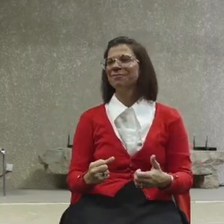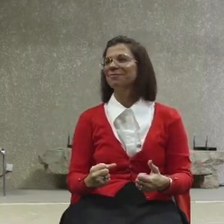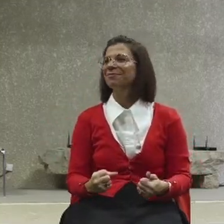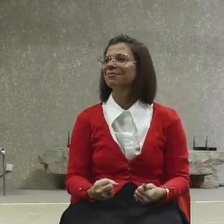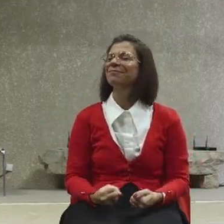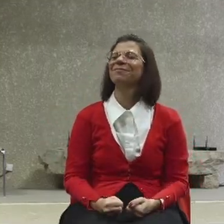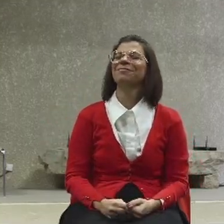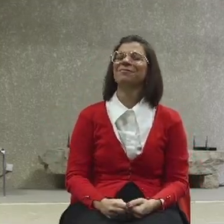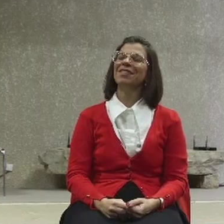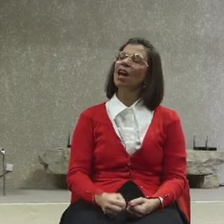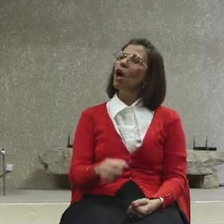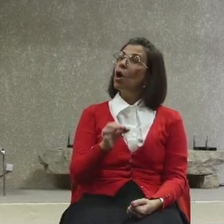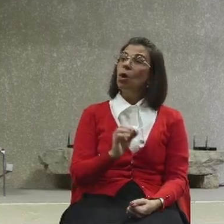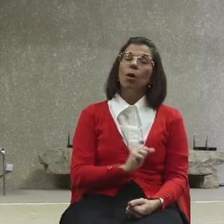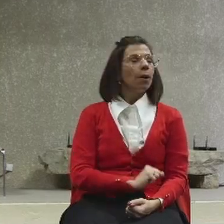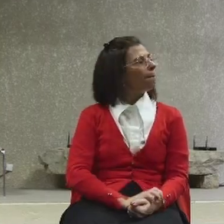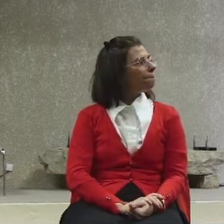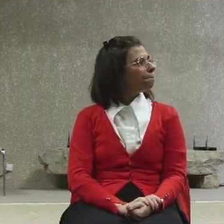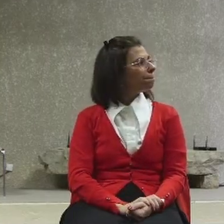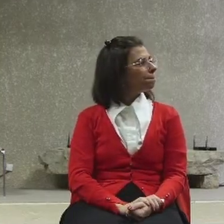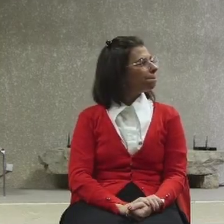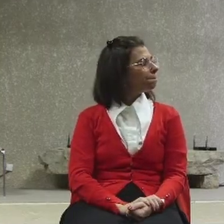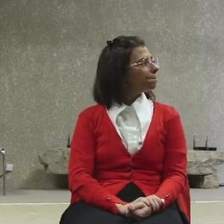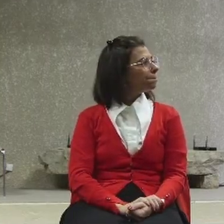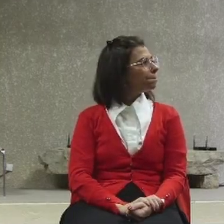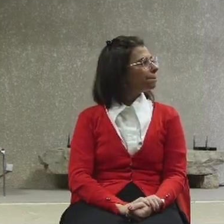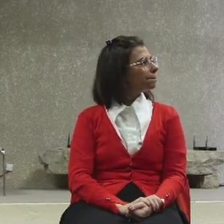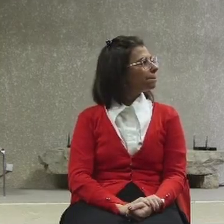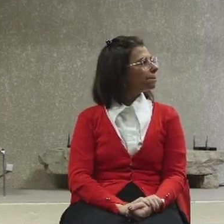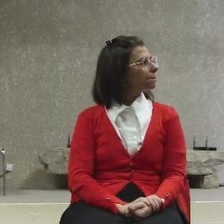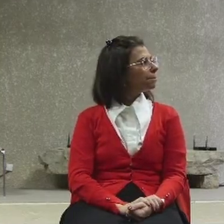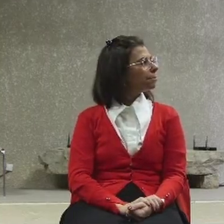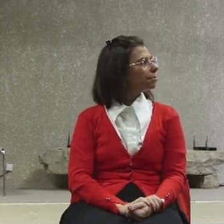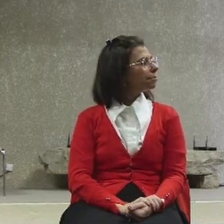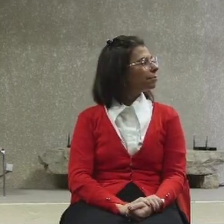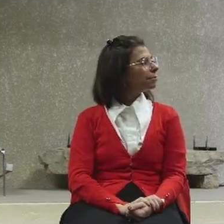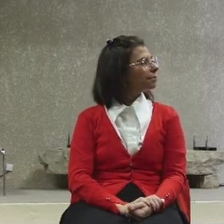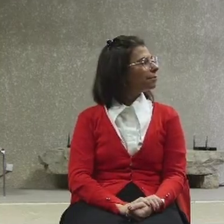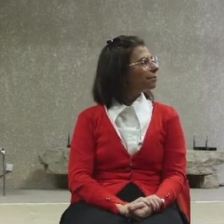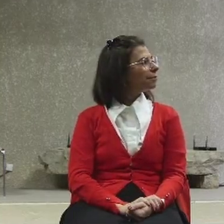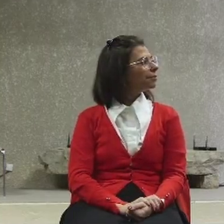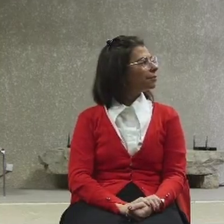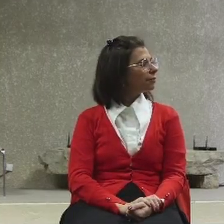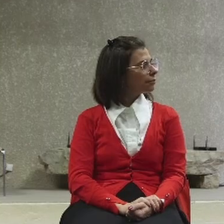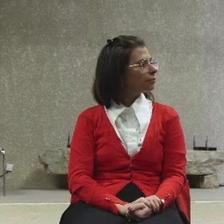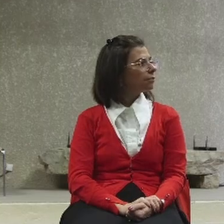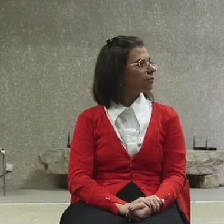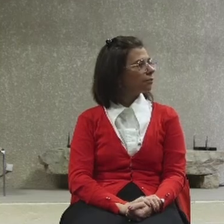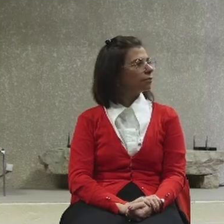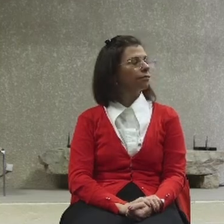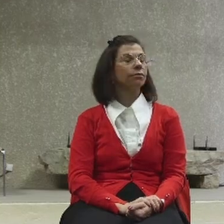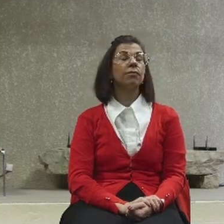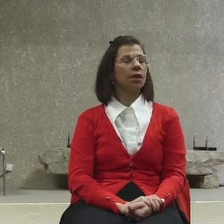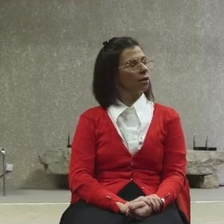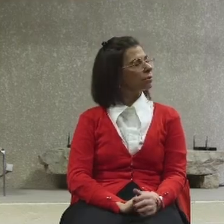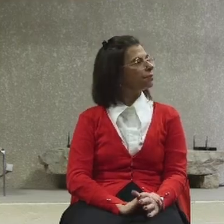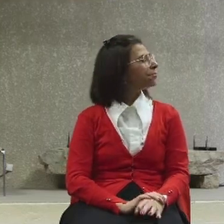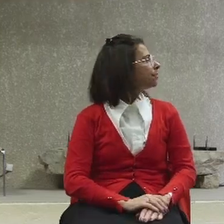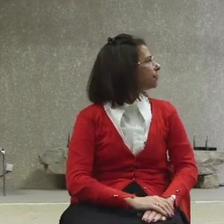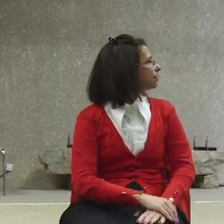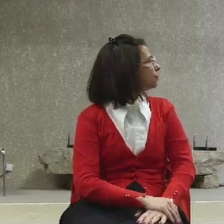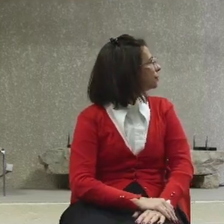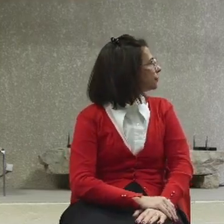la croix. Et vous ne pouvez pas savoir le nombre de personnes, sans même la prière, ils ont été délivrés. Tout a cessé dès